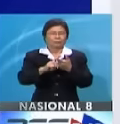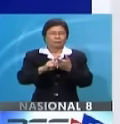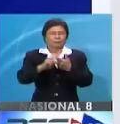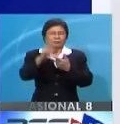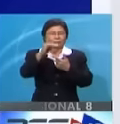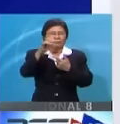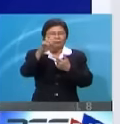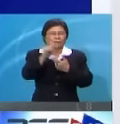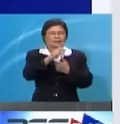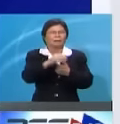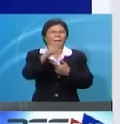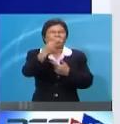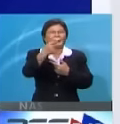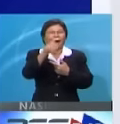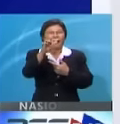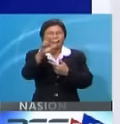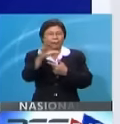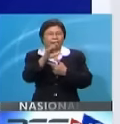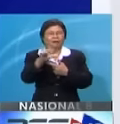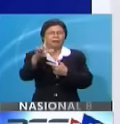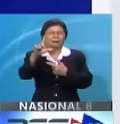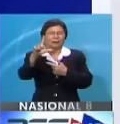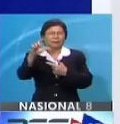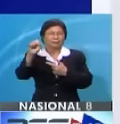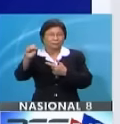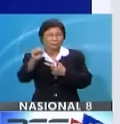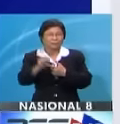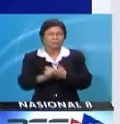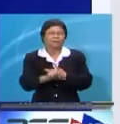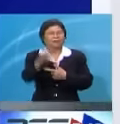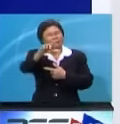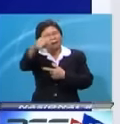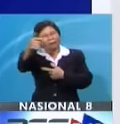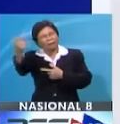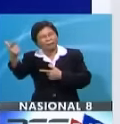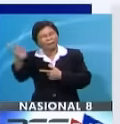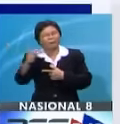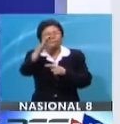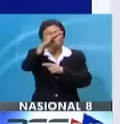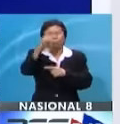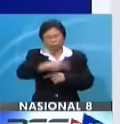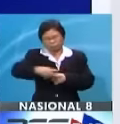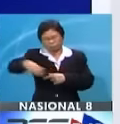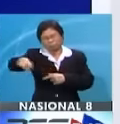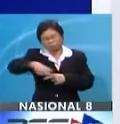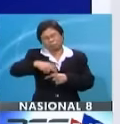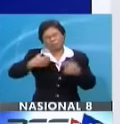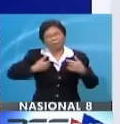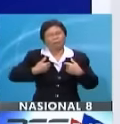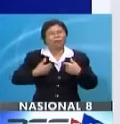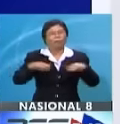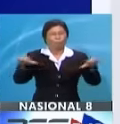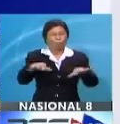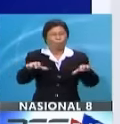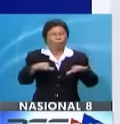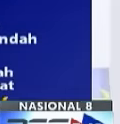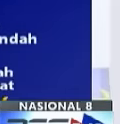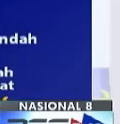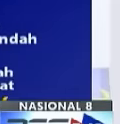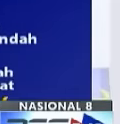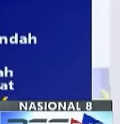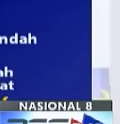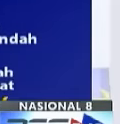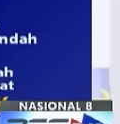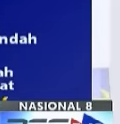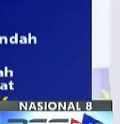syarikat logistik lain berjaya melancarkan lagi program Mobile Krim. Dalam melaksanakan tanggungjawab menangani kos